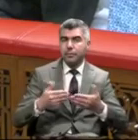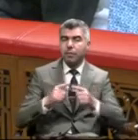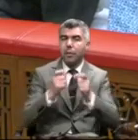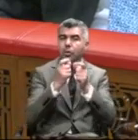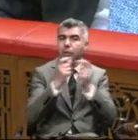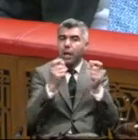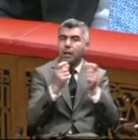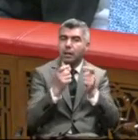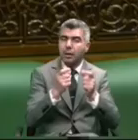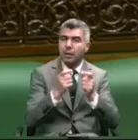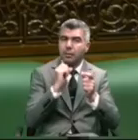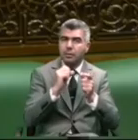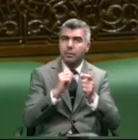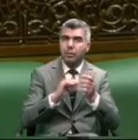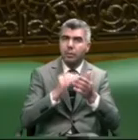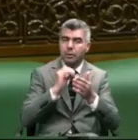فيما يخص شكرا